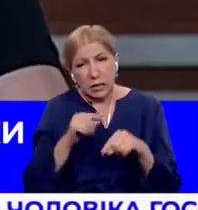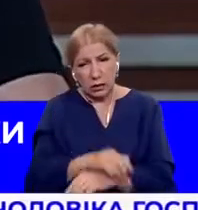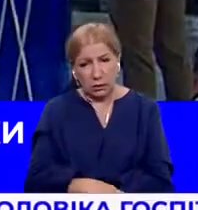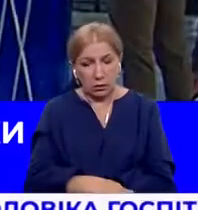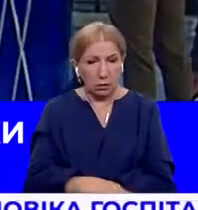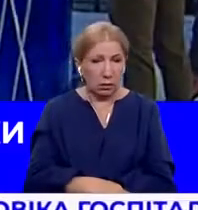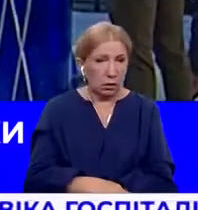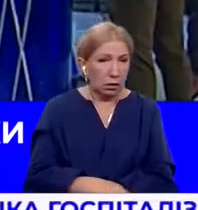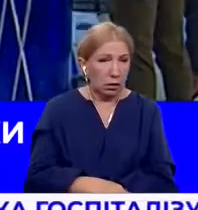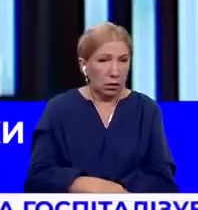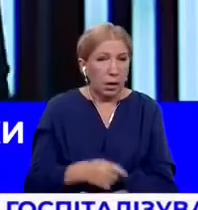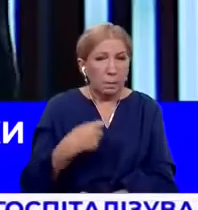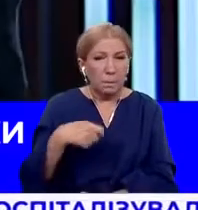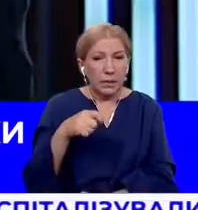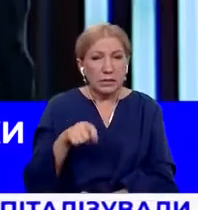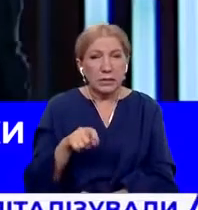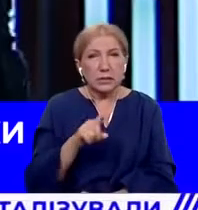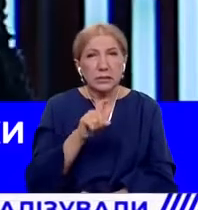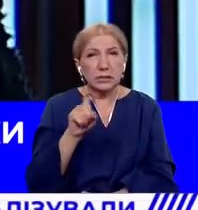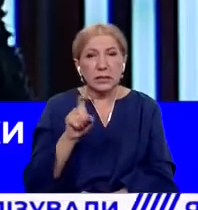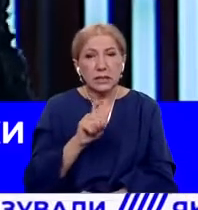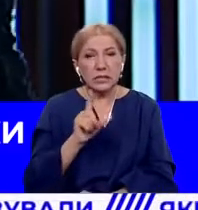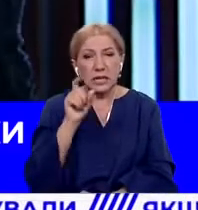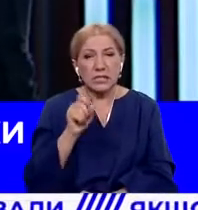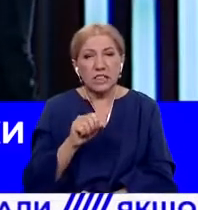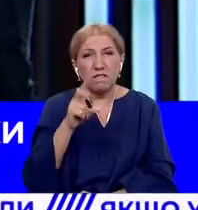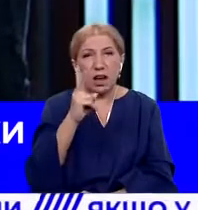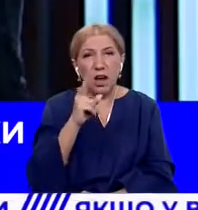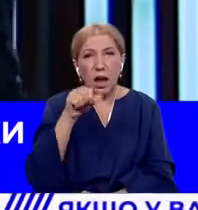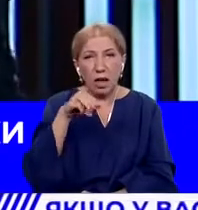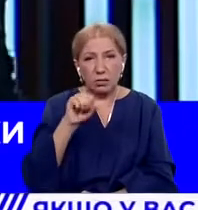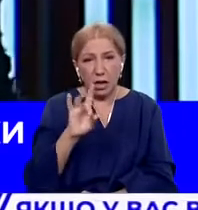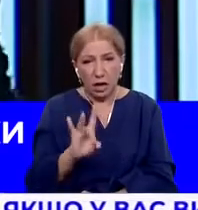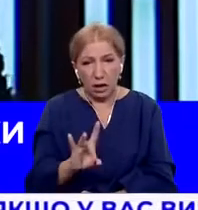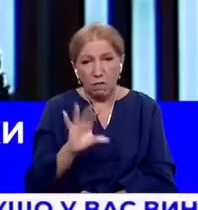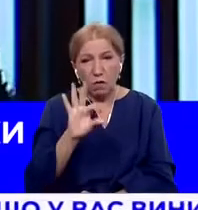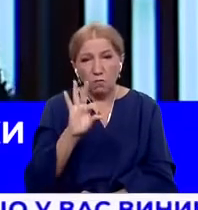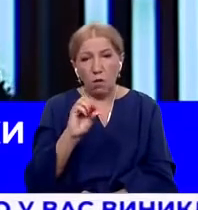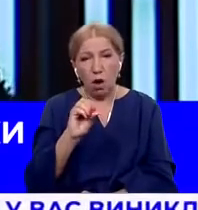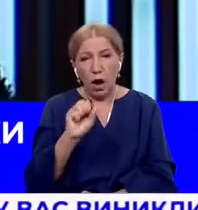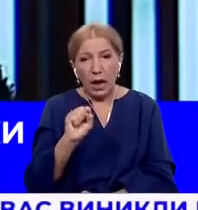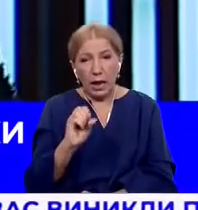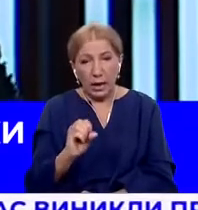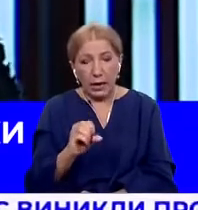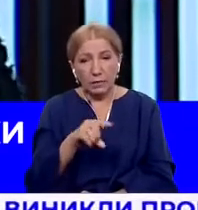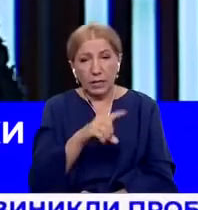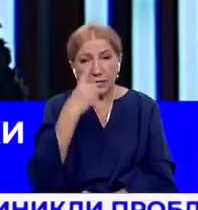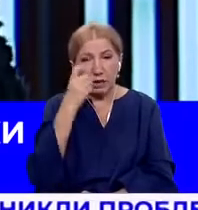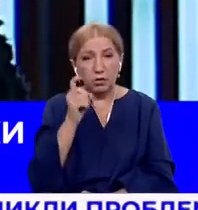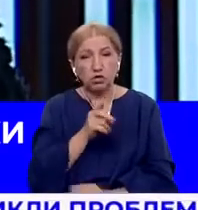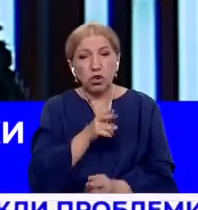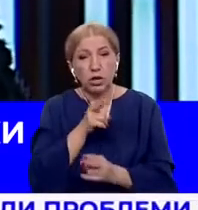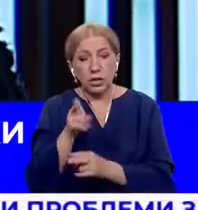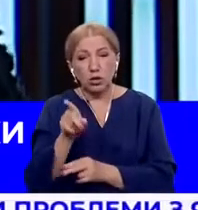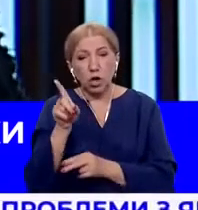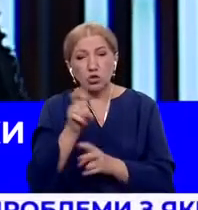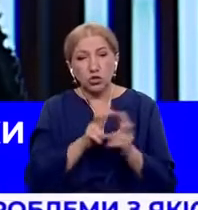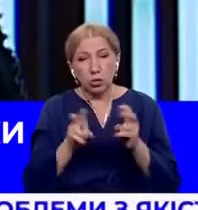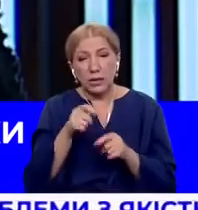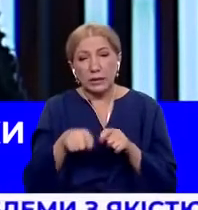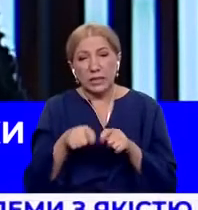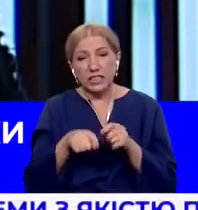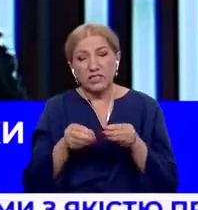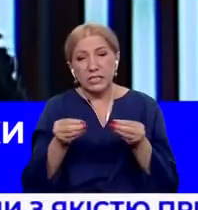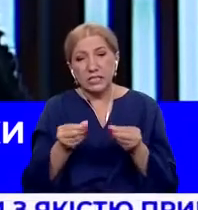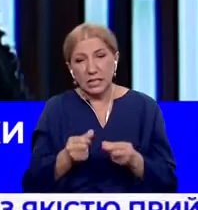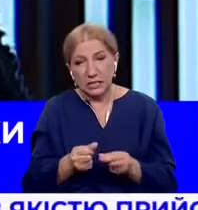Президент Зеленський їздив до Катару, він їздив до Об'єднаних Арабських Еміратів і чітко заявляв, що він туди їде шукати